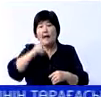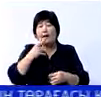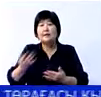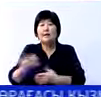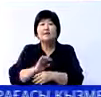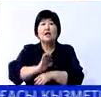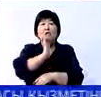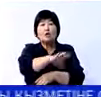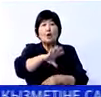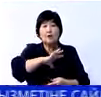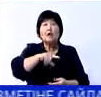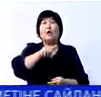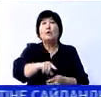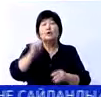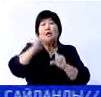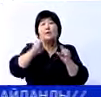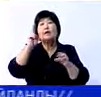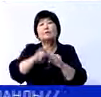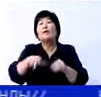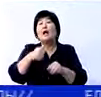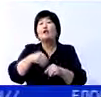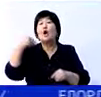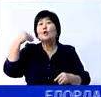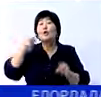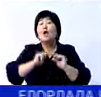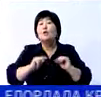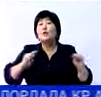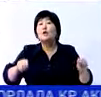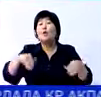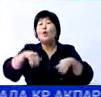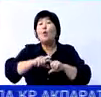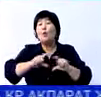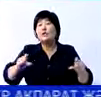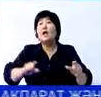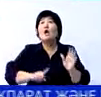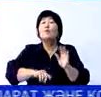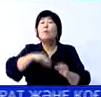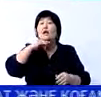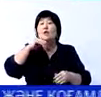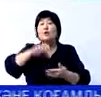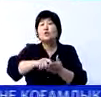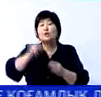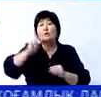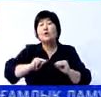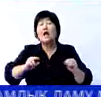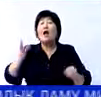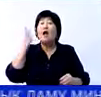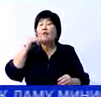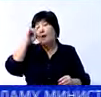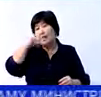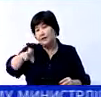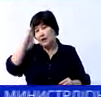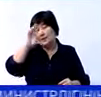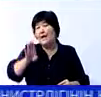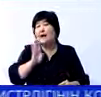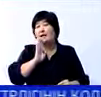жер аударылады. Осында орта мектепті бітіріп, алдымен Түркістан педагогикалық училищесінде бастауыш сынып мұғалімі, онан соң Алматыдағы Қазақ